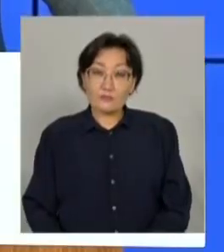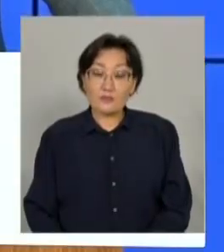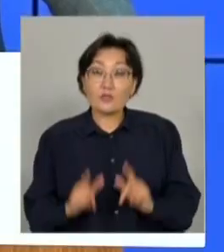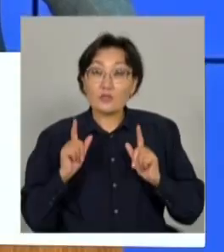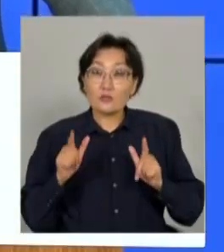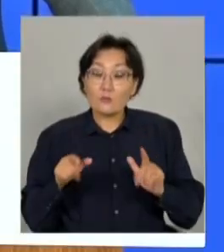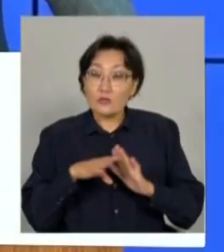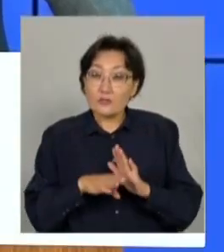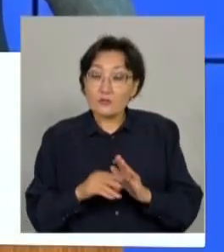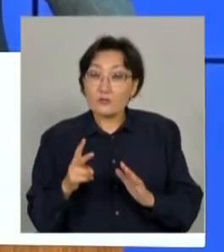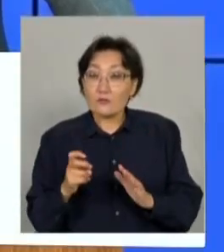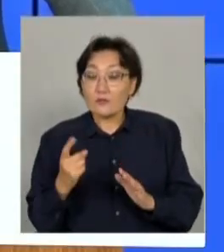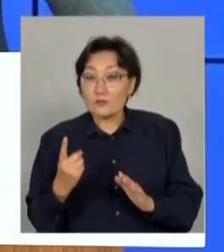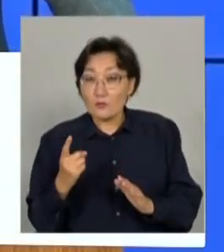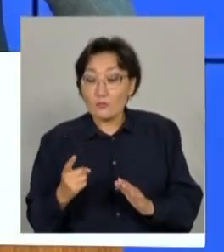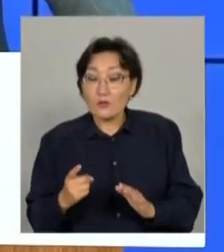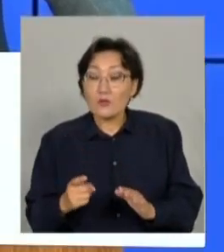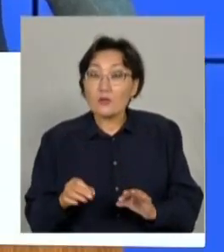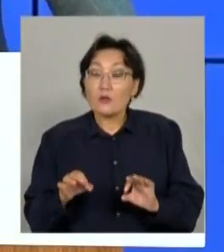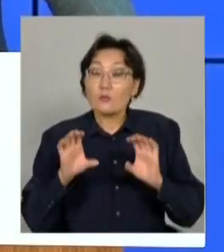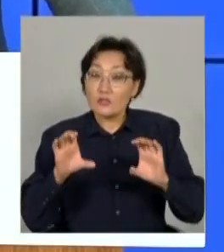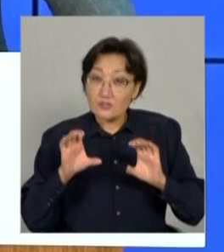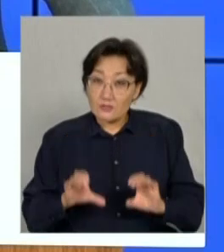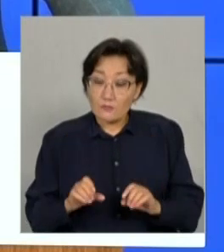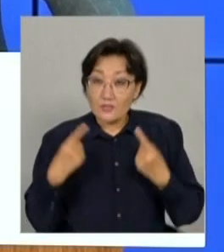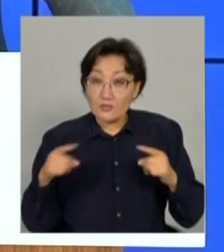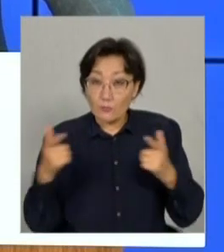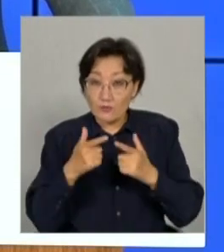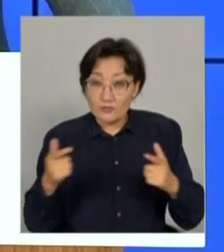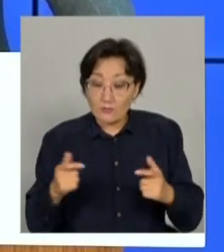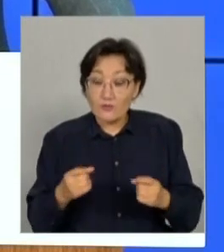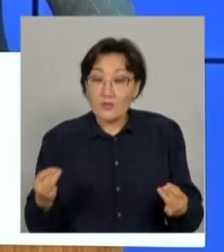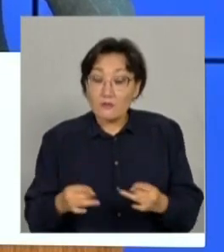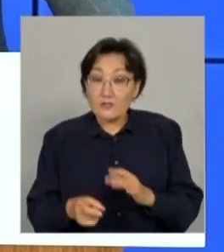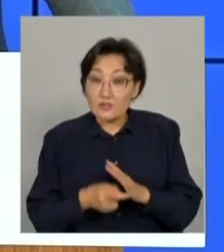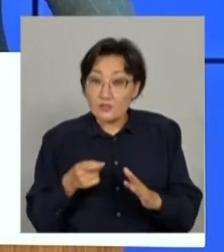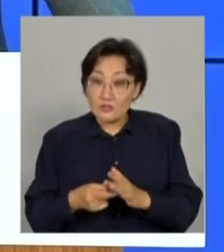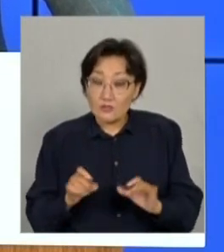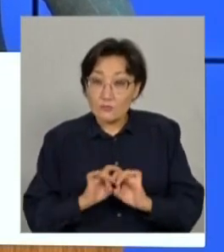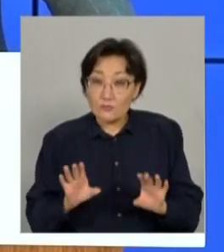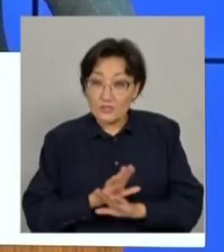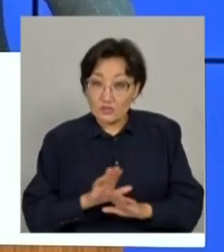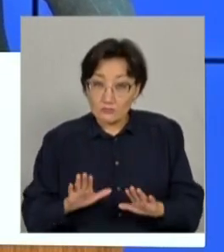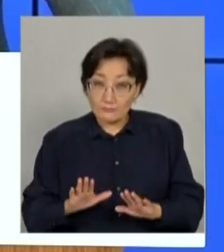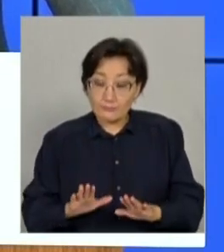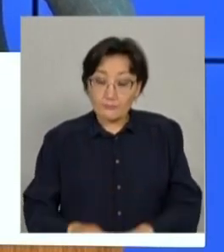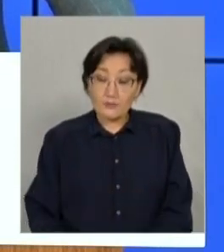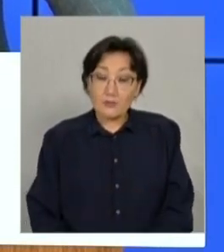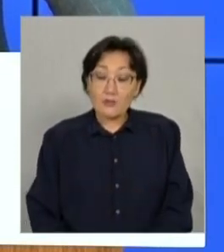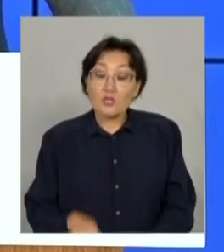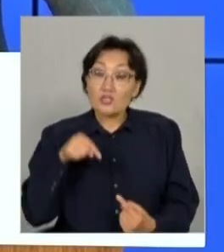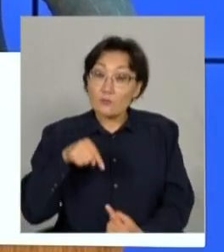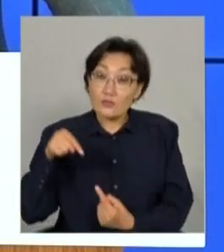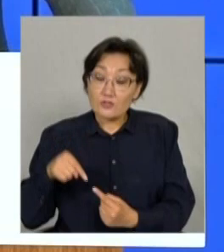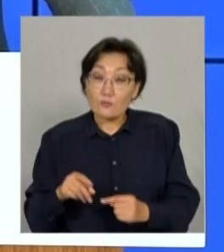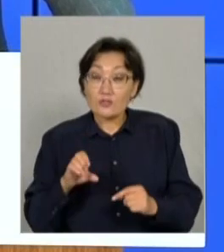Согласно статье 201 Уголовно-процессуального кодекса, иная информация в интересах следствия распространению не подлежит. В соответствии